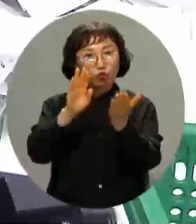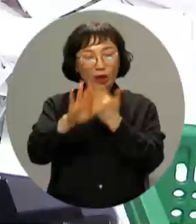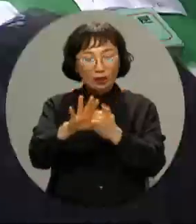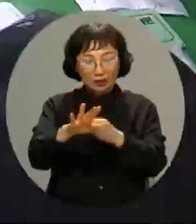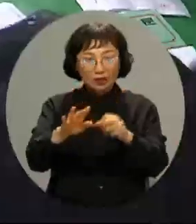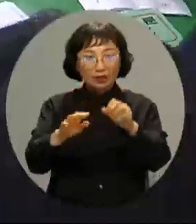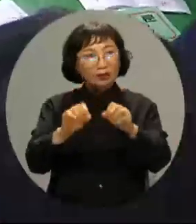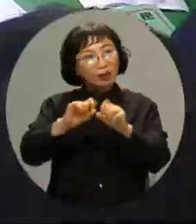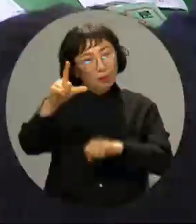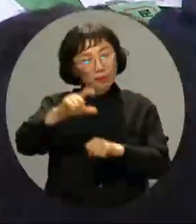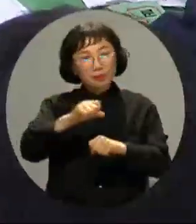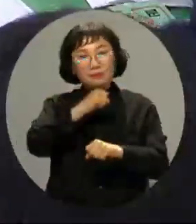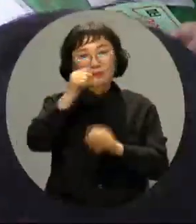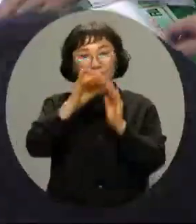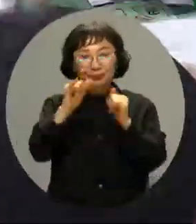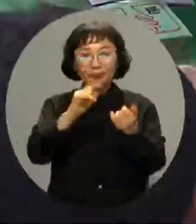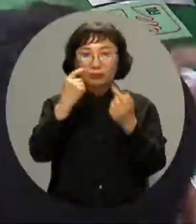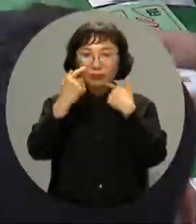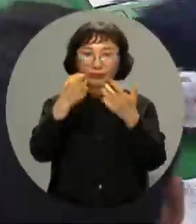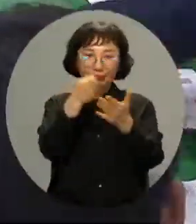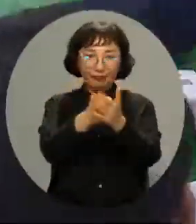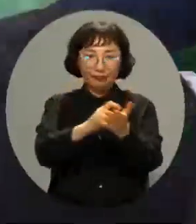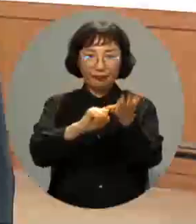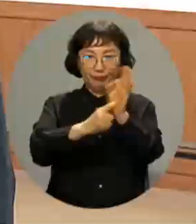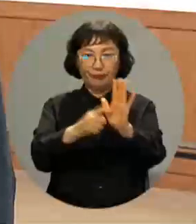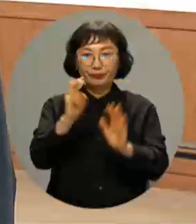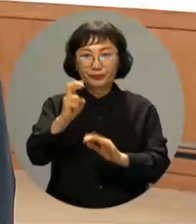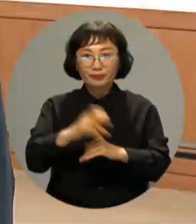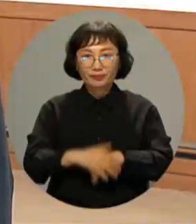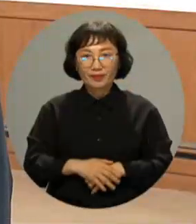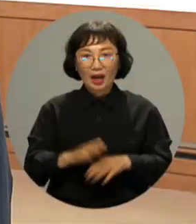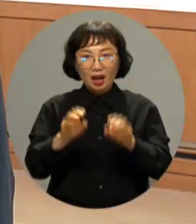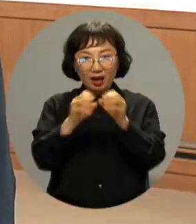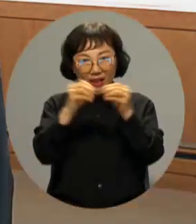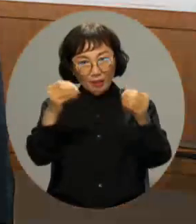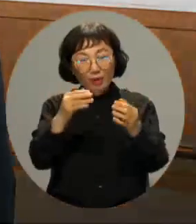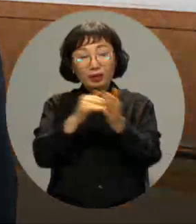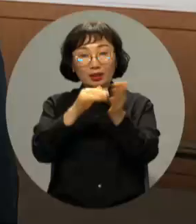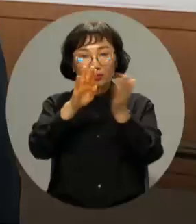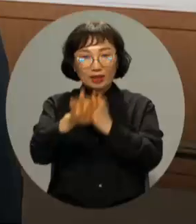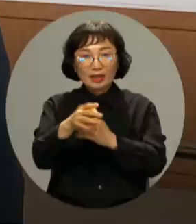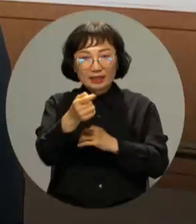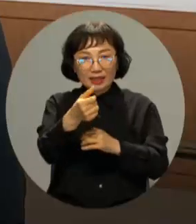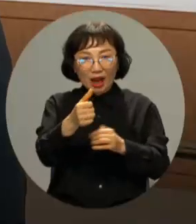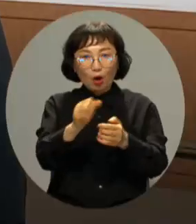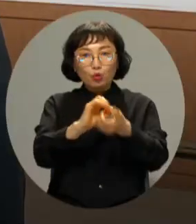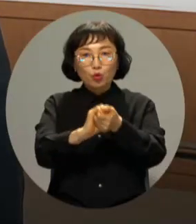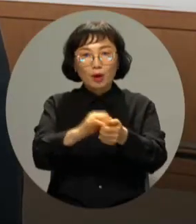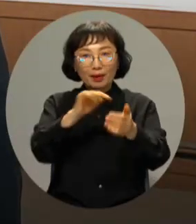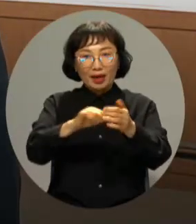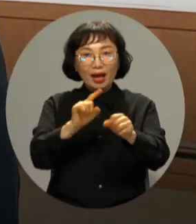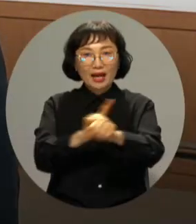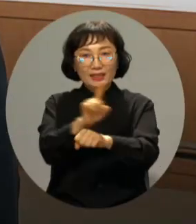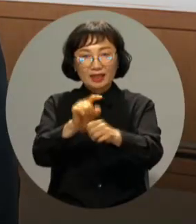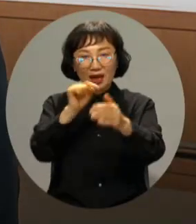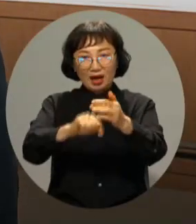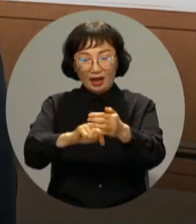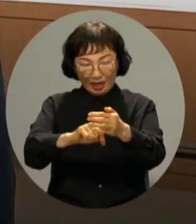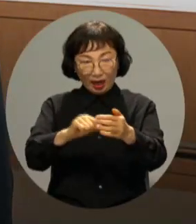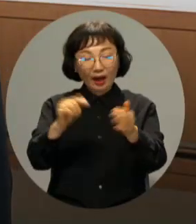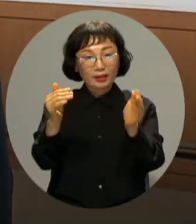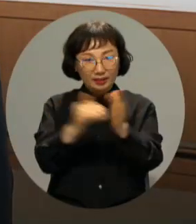당선자가 확정될 것으로 보입니다. 개표가 시작된 이후로 작은 조합의 경우 1시간 이내에 개표가 끝날